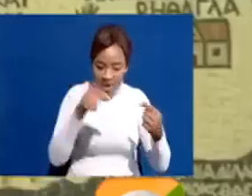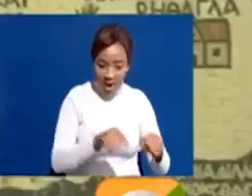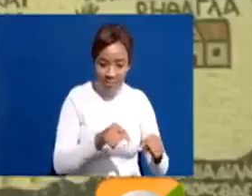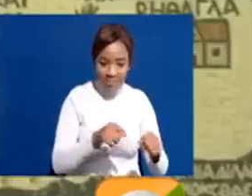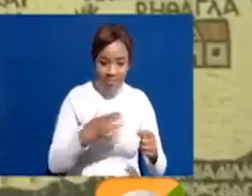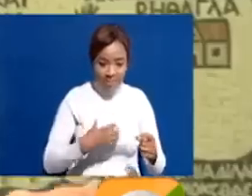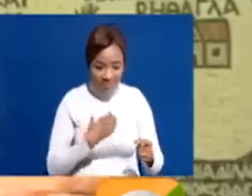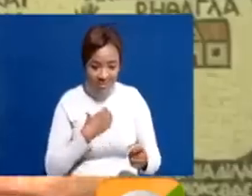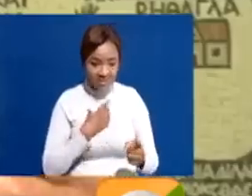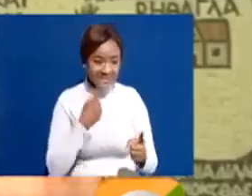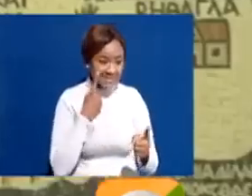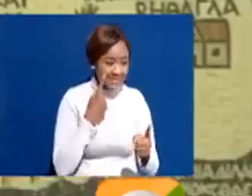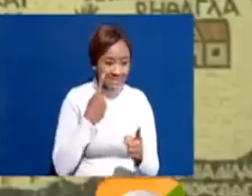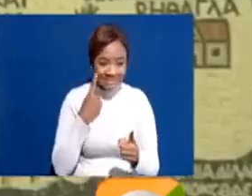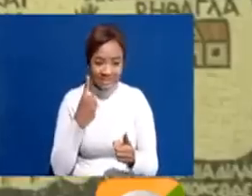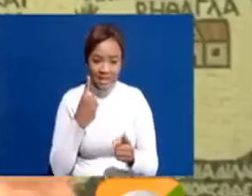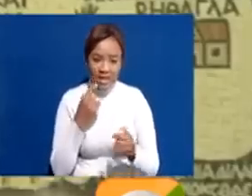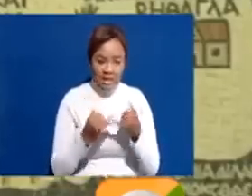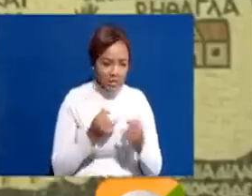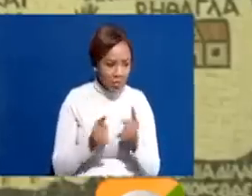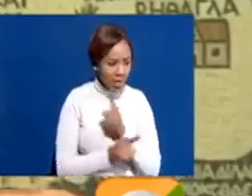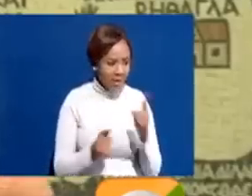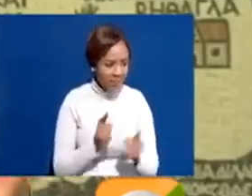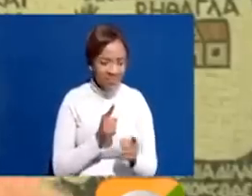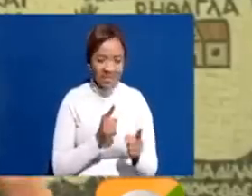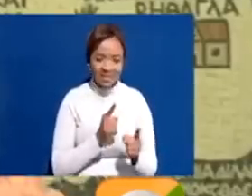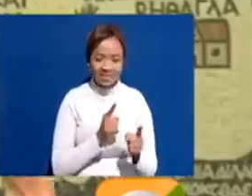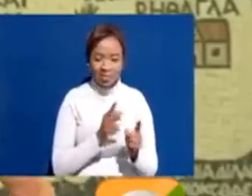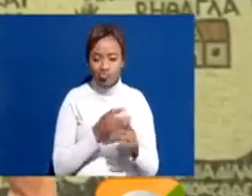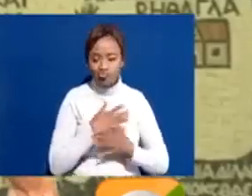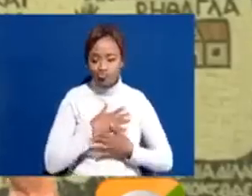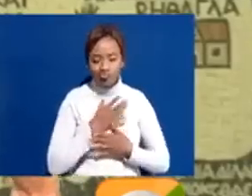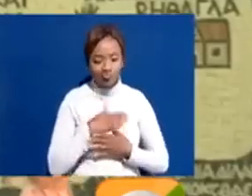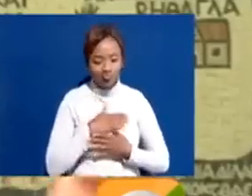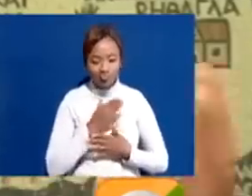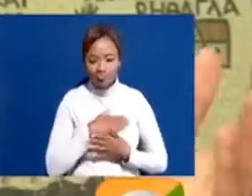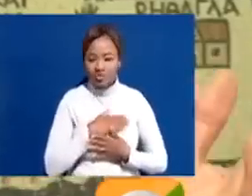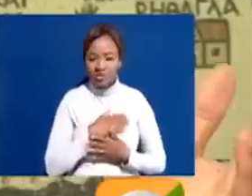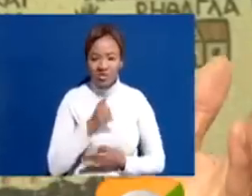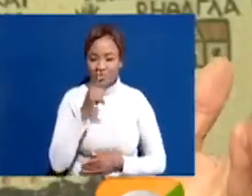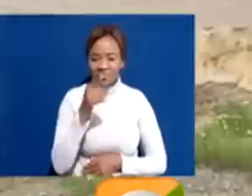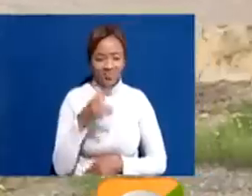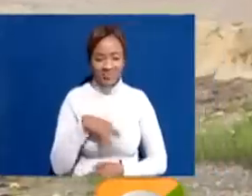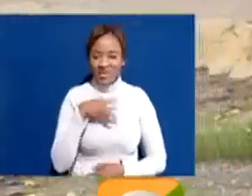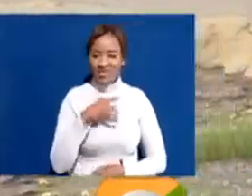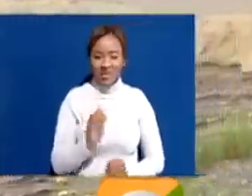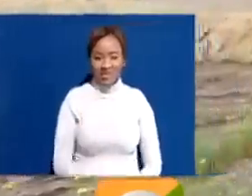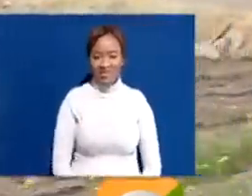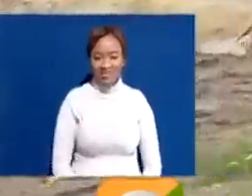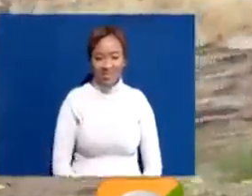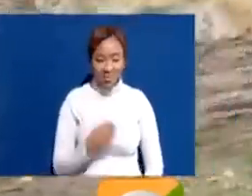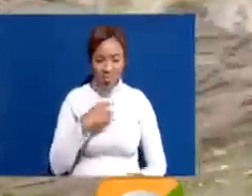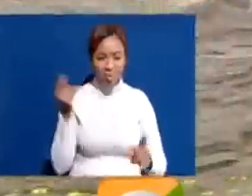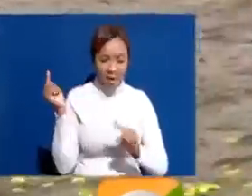enjoy everything that's been discovered to match with the important biblical events, you won't feel it. Right at the edge of